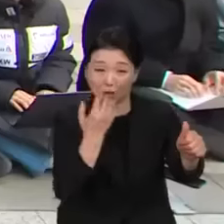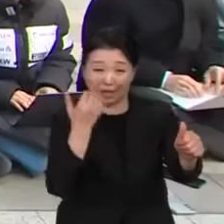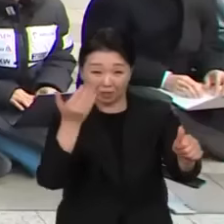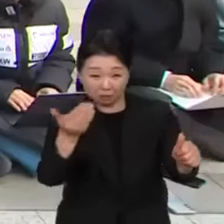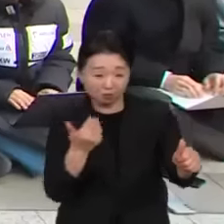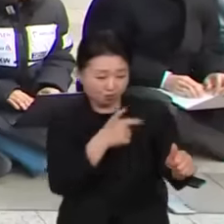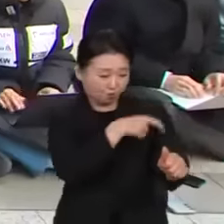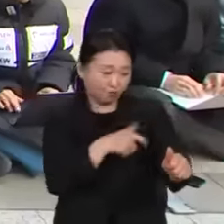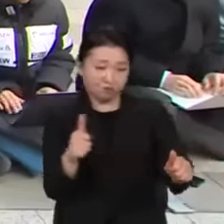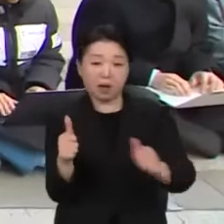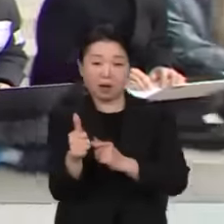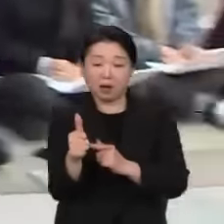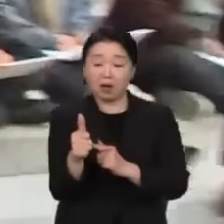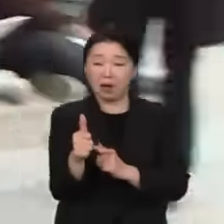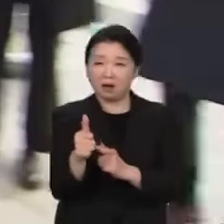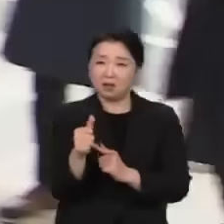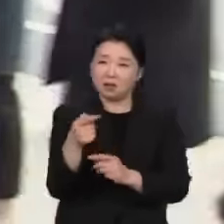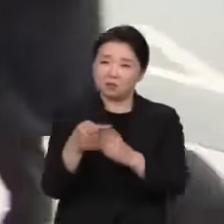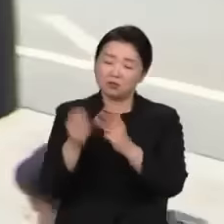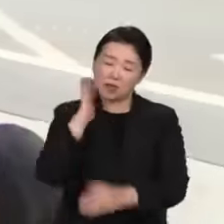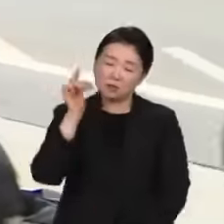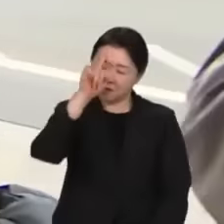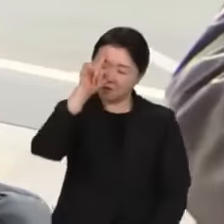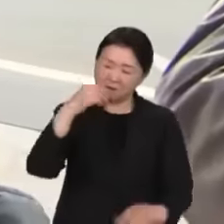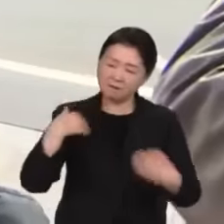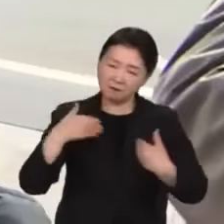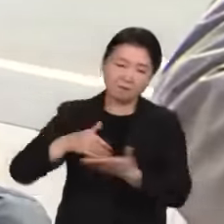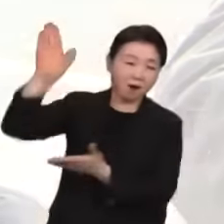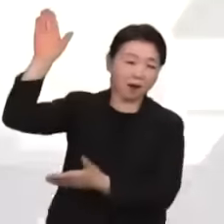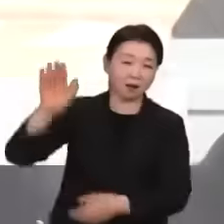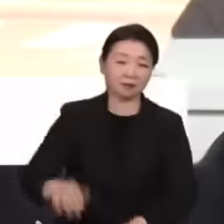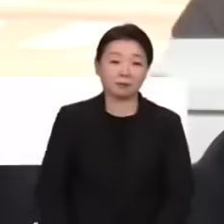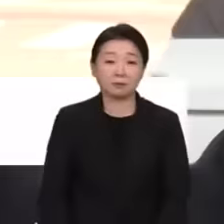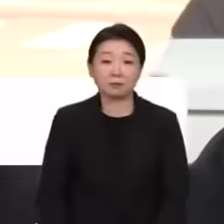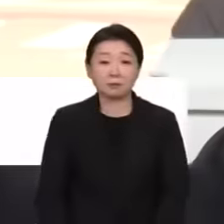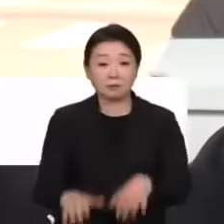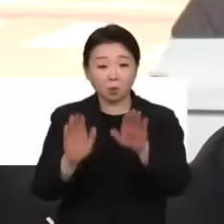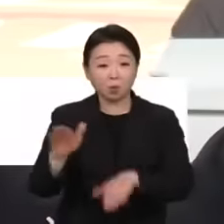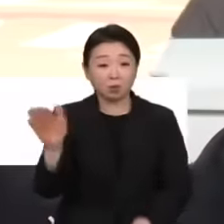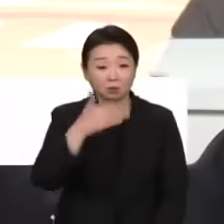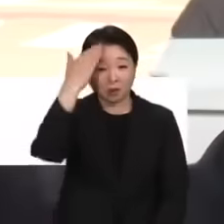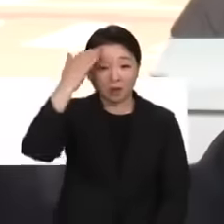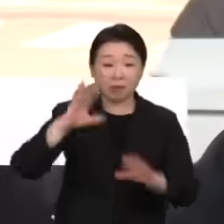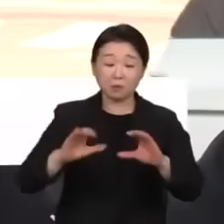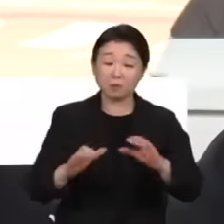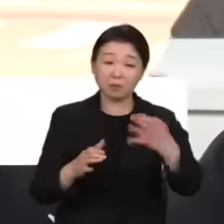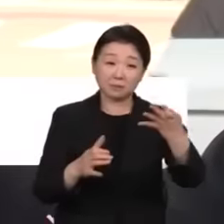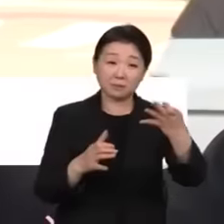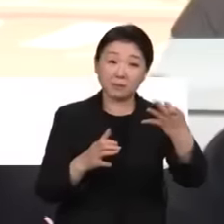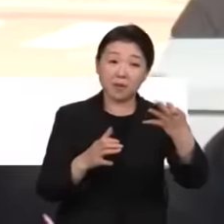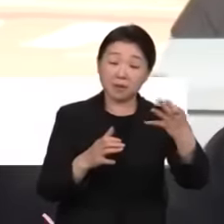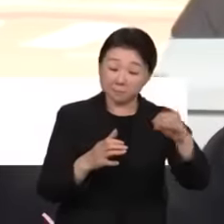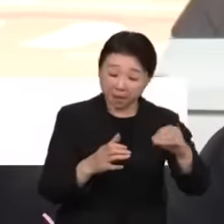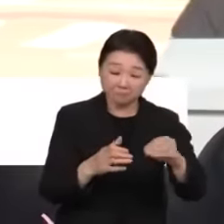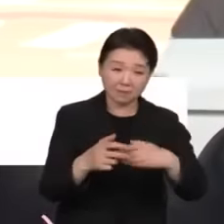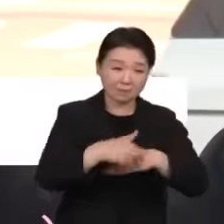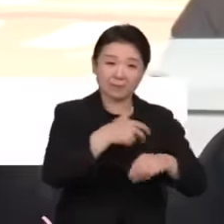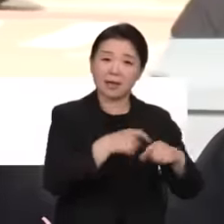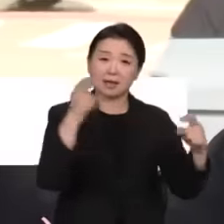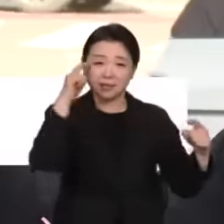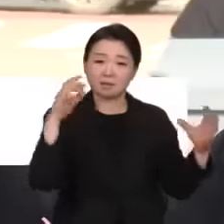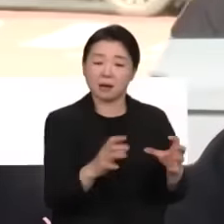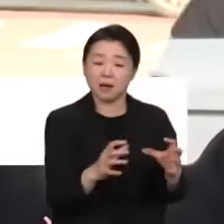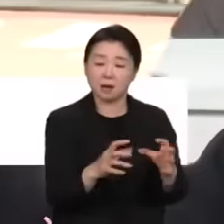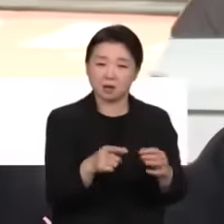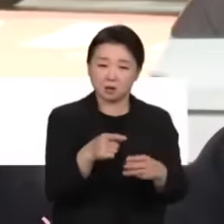간부는 정권 퇴진운동까지 언급했습니다. 오늘부로 대한민국 14만 의사들은 의지를 모아 윤석열